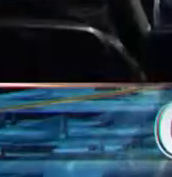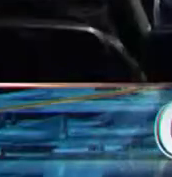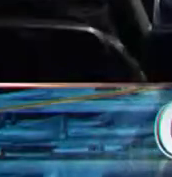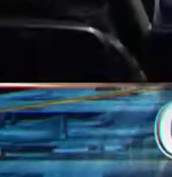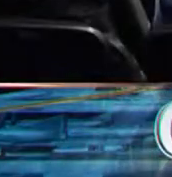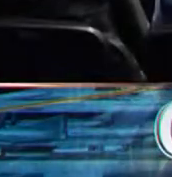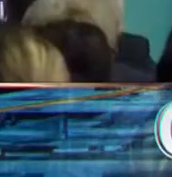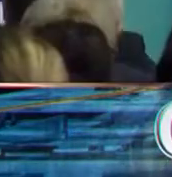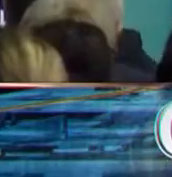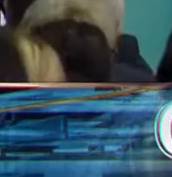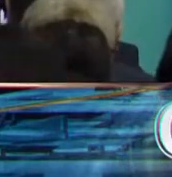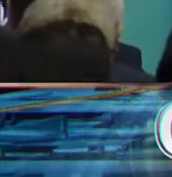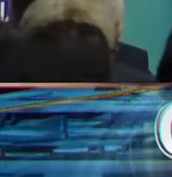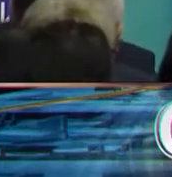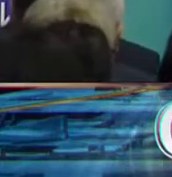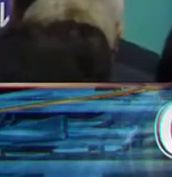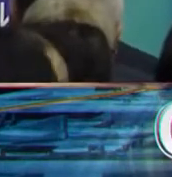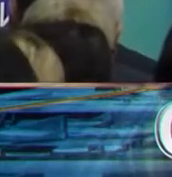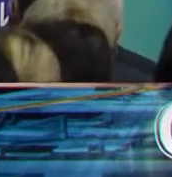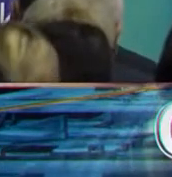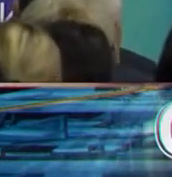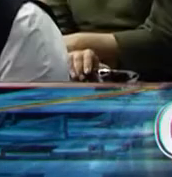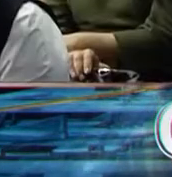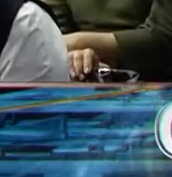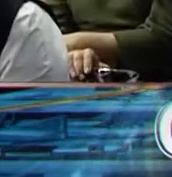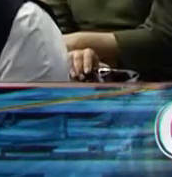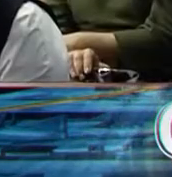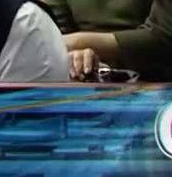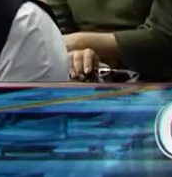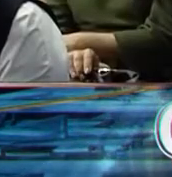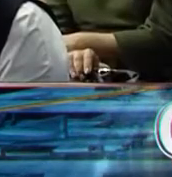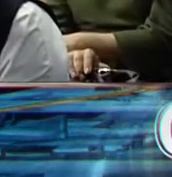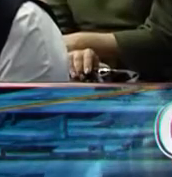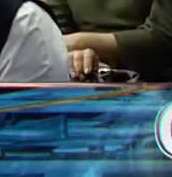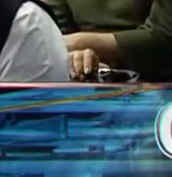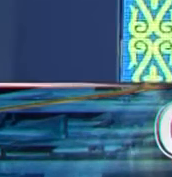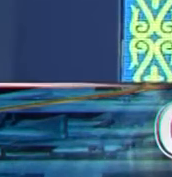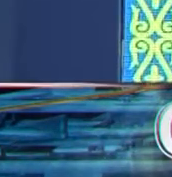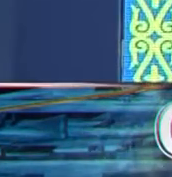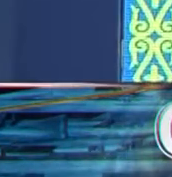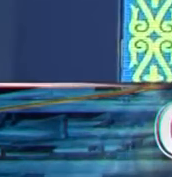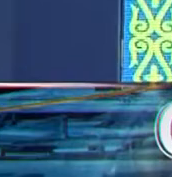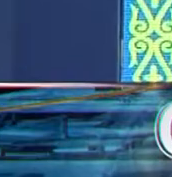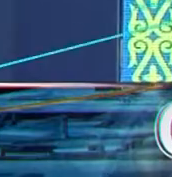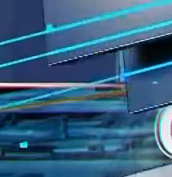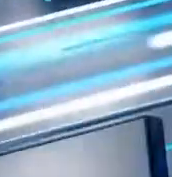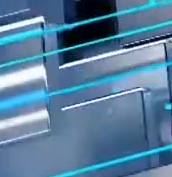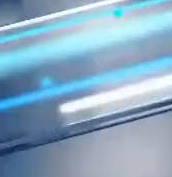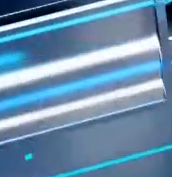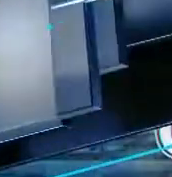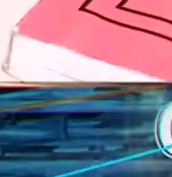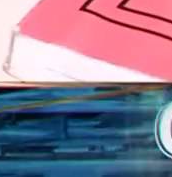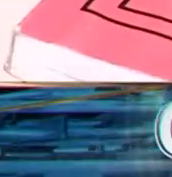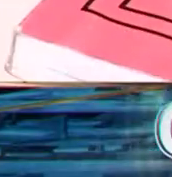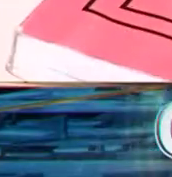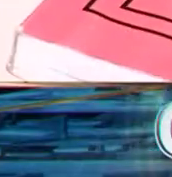Отчет перед населением. Аким Елисского района рассказал о проделанной работе за прошедший год и поделился планами на текущий.